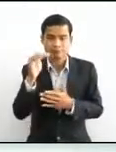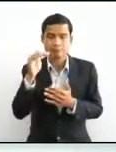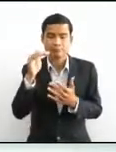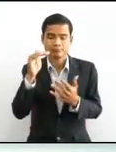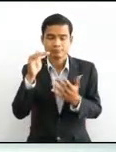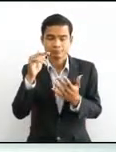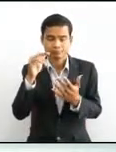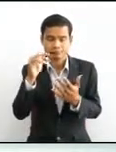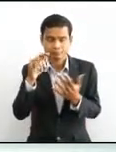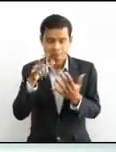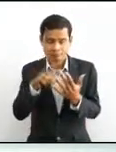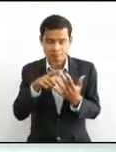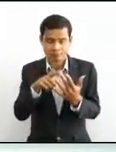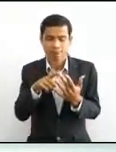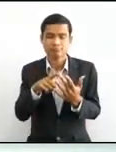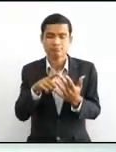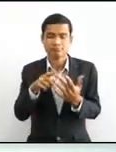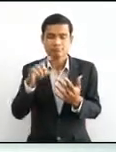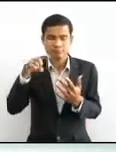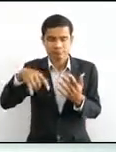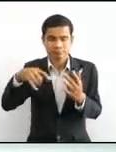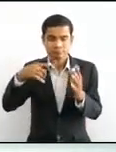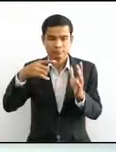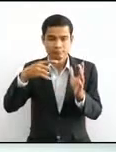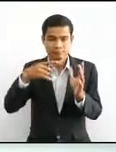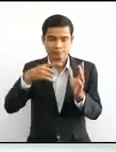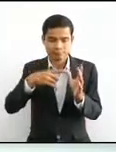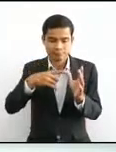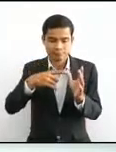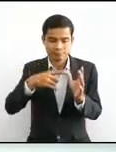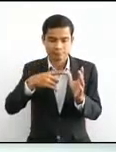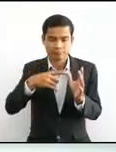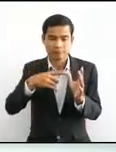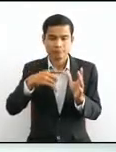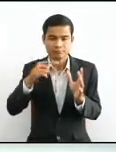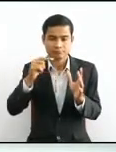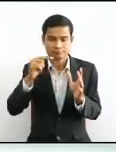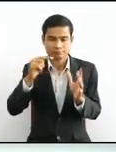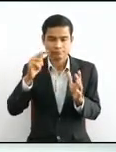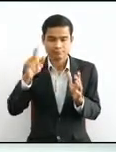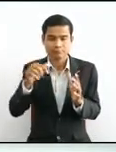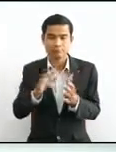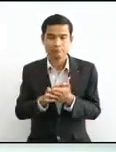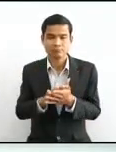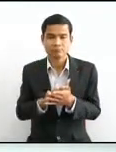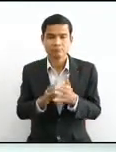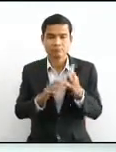ấm xăm nó nâng ngớ nông bần tọ môi